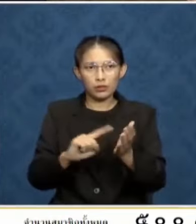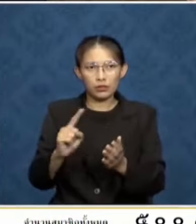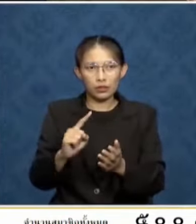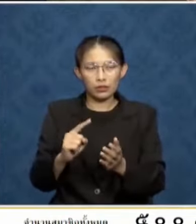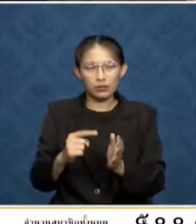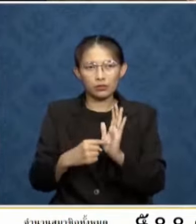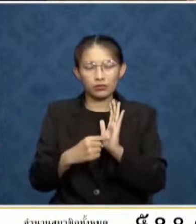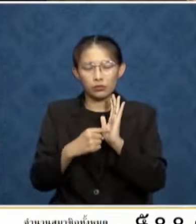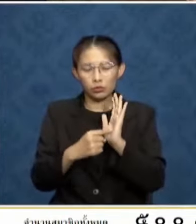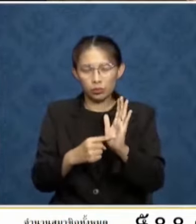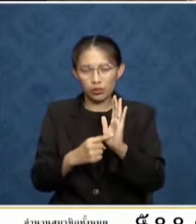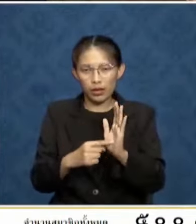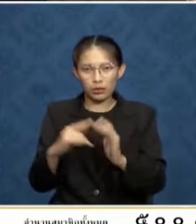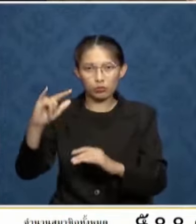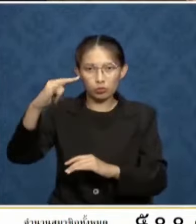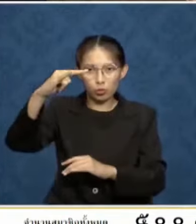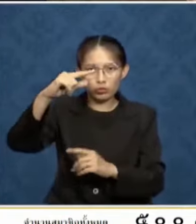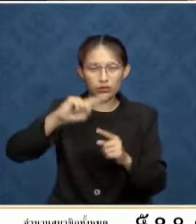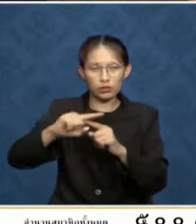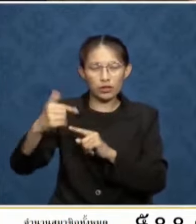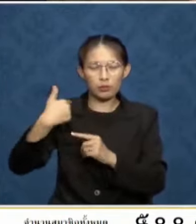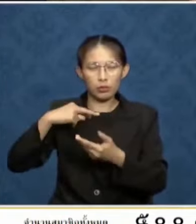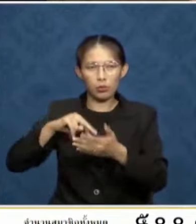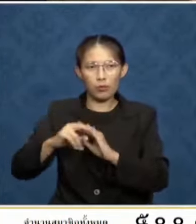ทัพปอากาศเองกสามาถพัฒนาและผิใช้เองได้แล้